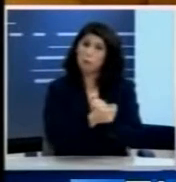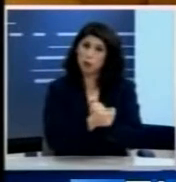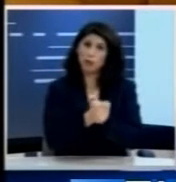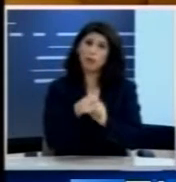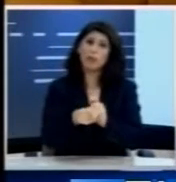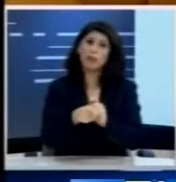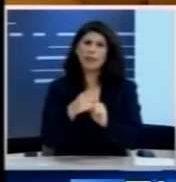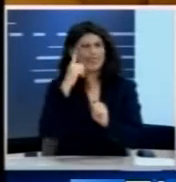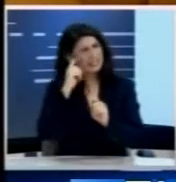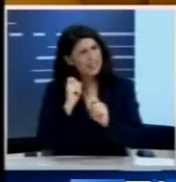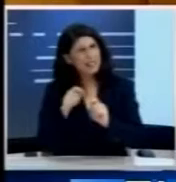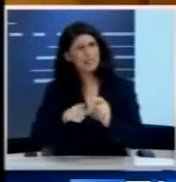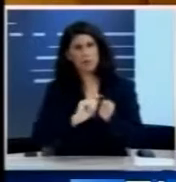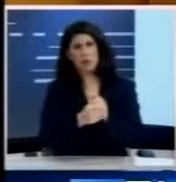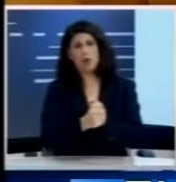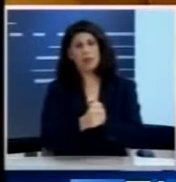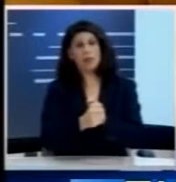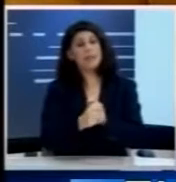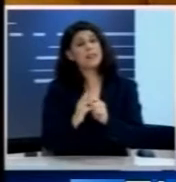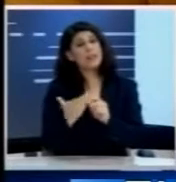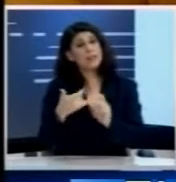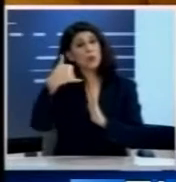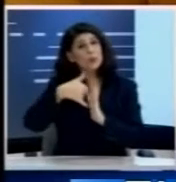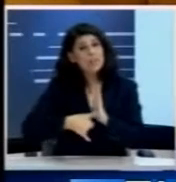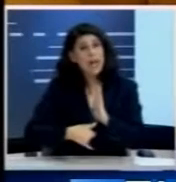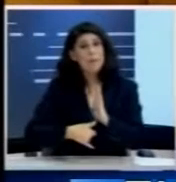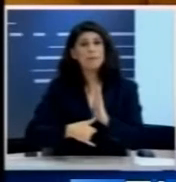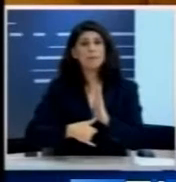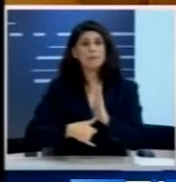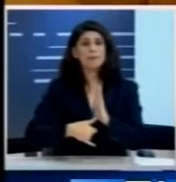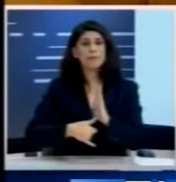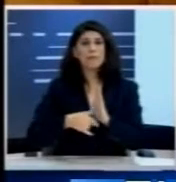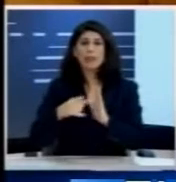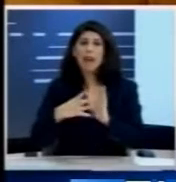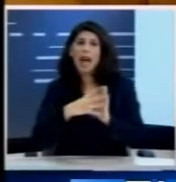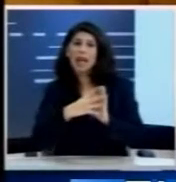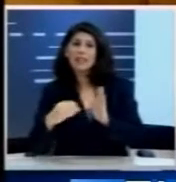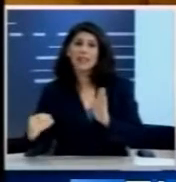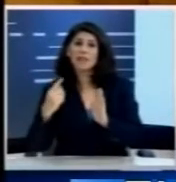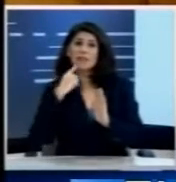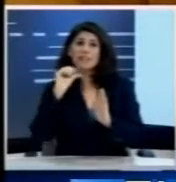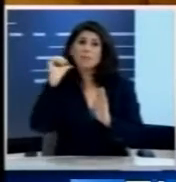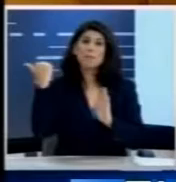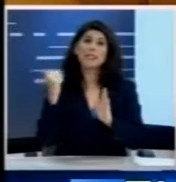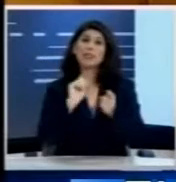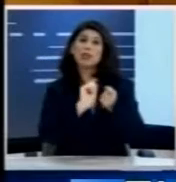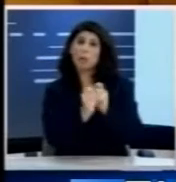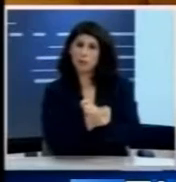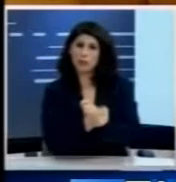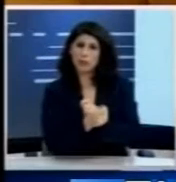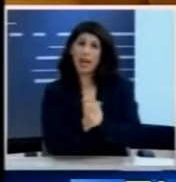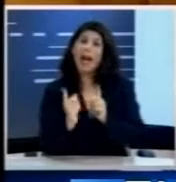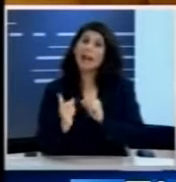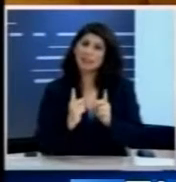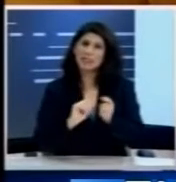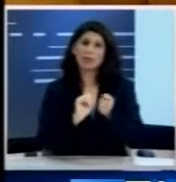οποία θα σας είναι γνώριμη, καθώς στην ουσία είναι αντιγραφή της περσινής τροπολογίας,